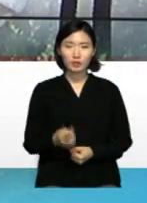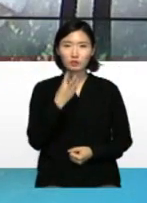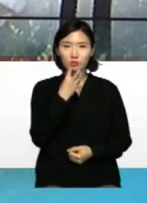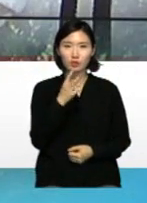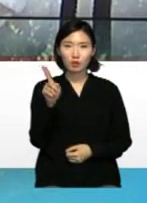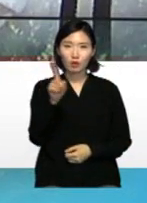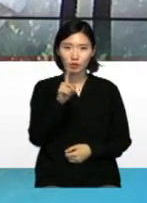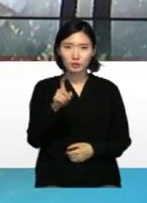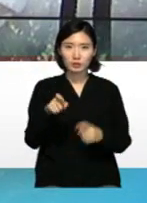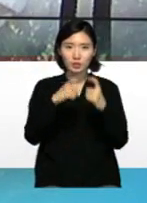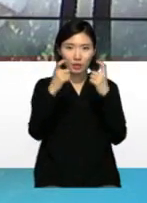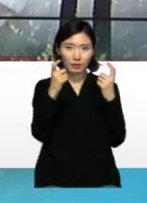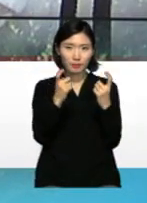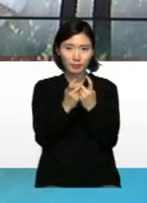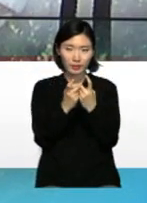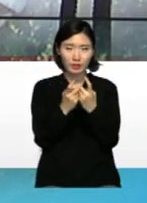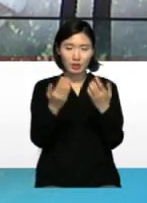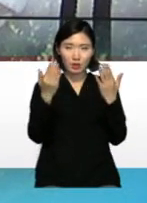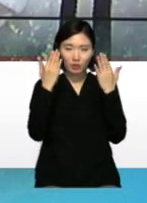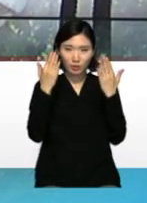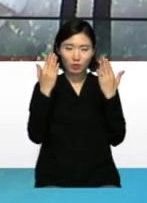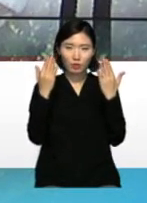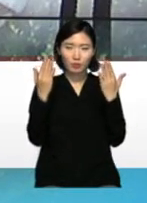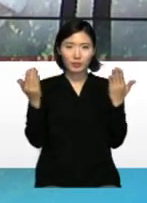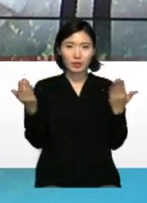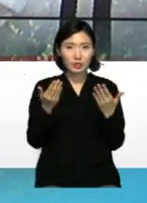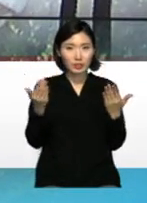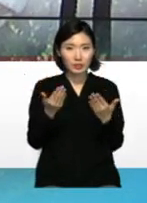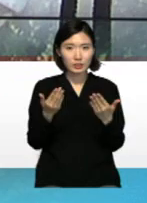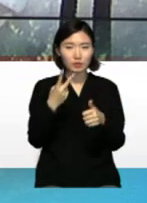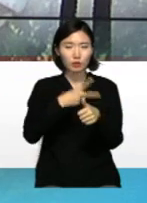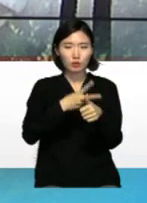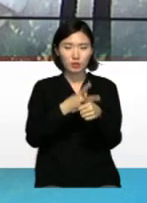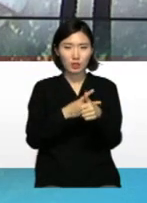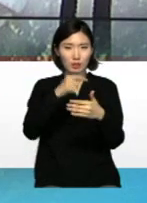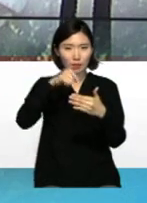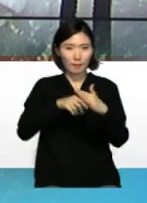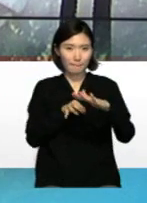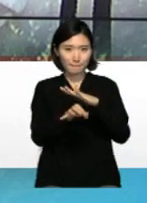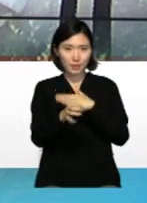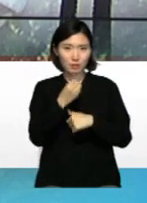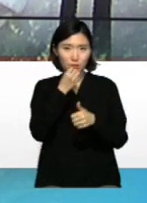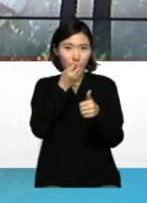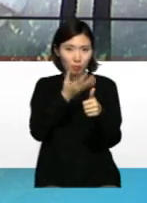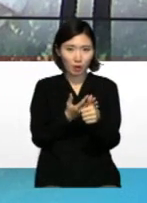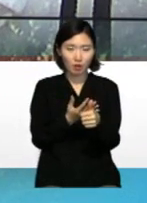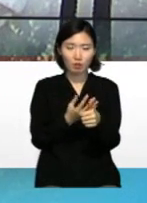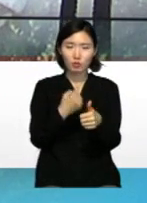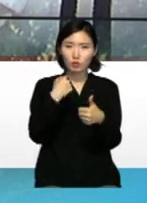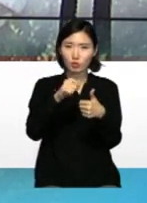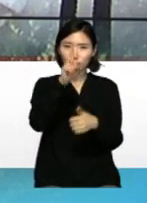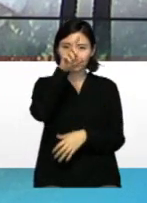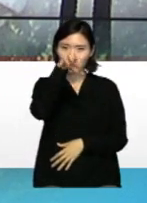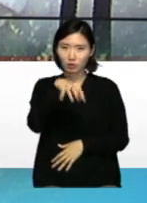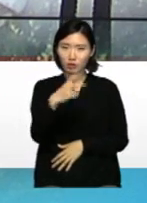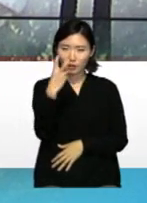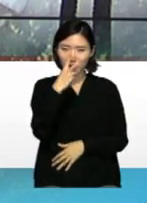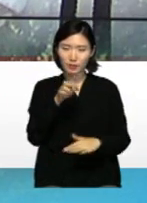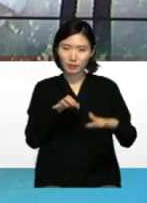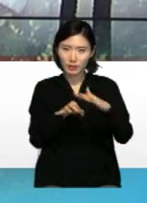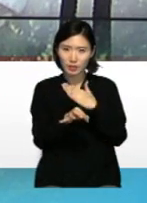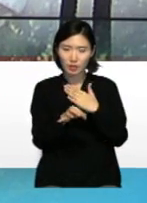서울의 한 사립학교에 재직 중인 교사가 내부 비리를 폭로했습니다. 이후 교육청이 감사에 나서 비리의